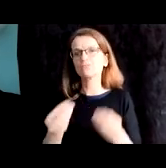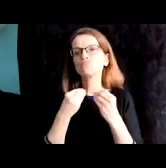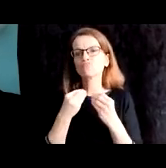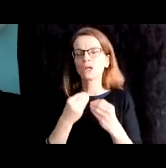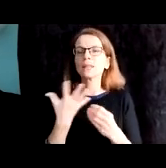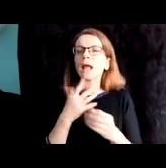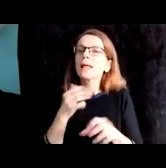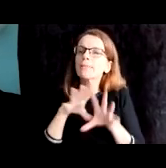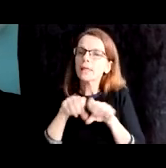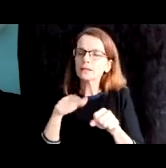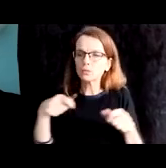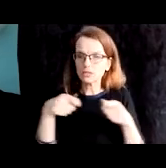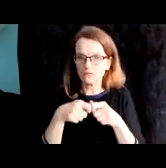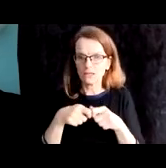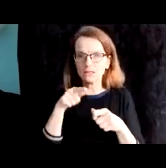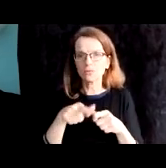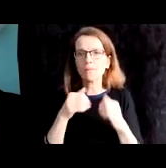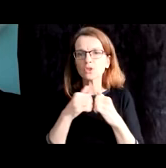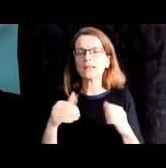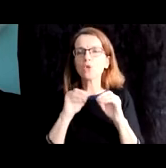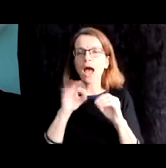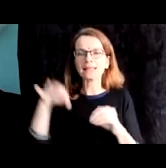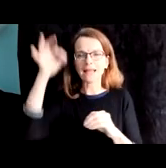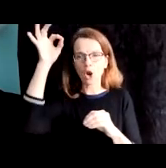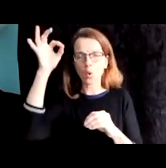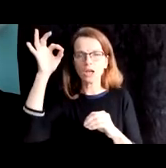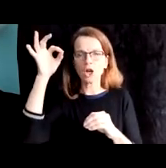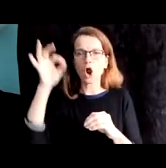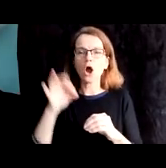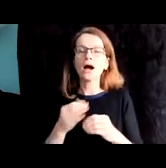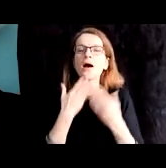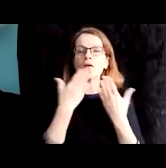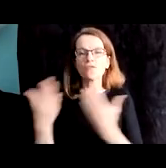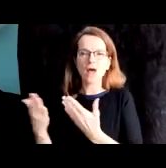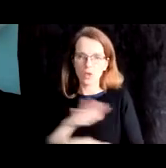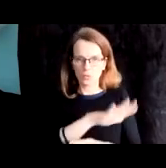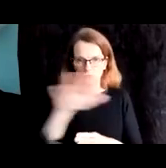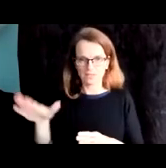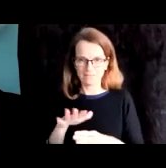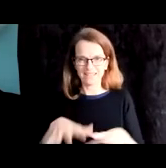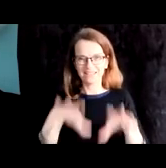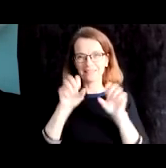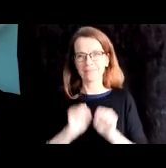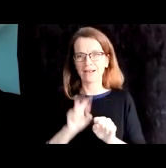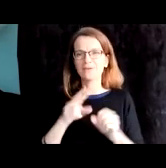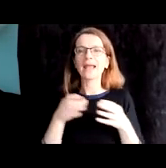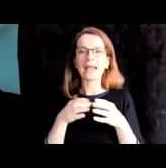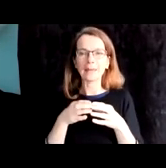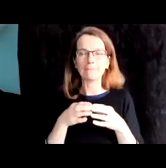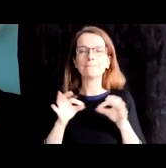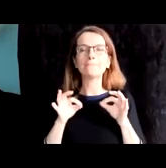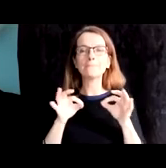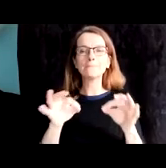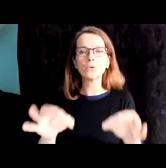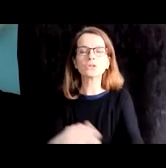andragogike, ki do sedaj ni bila zastopana. Zahvaljujem se vsem, ki ste me sprejeli v ekipo. Pot je bila dolga, pa